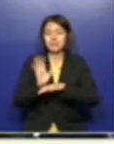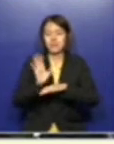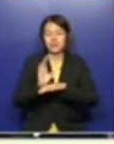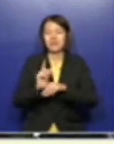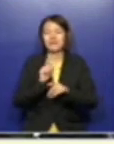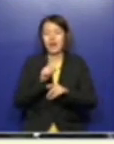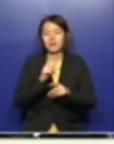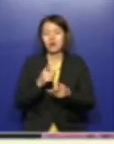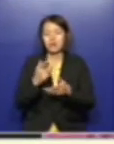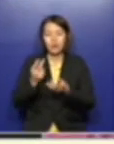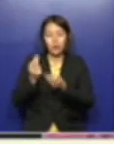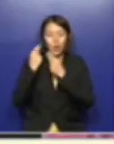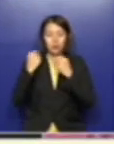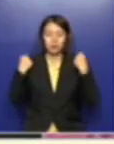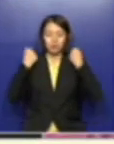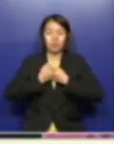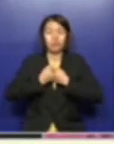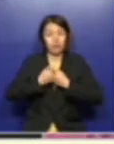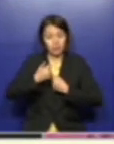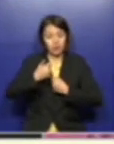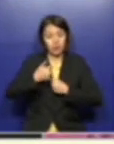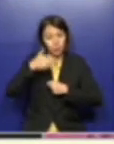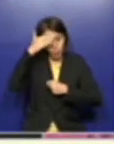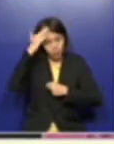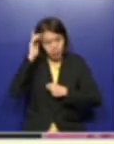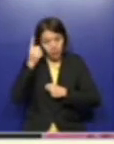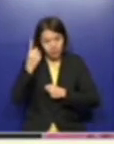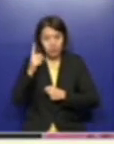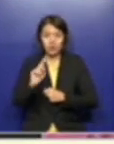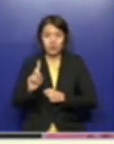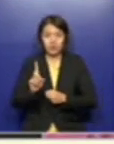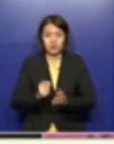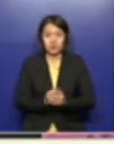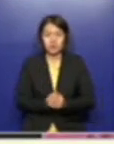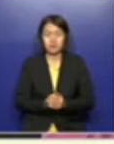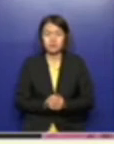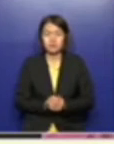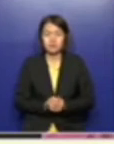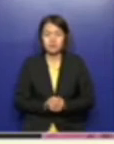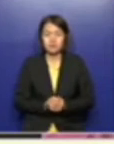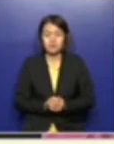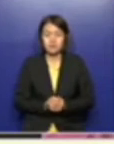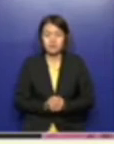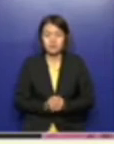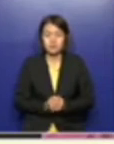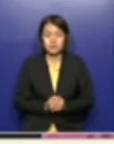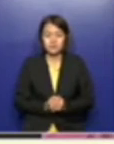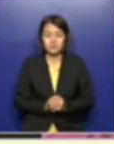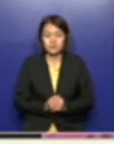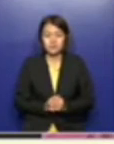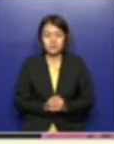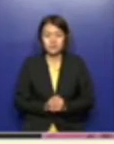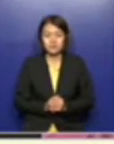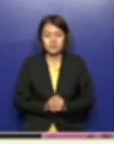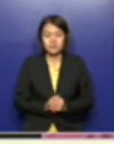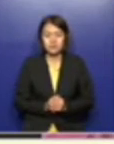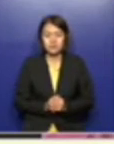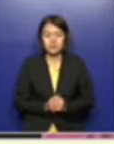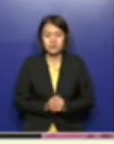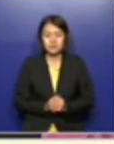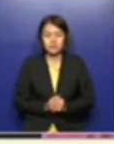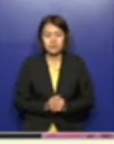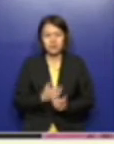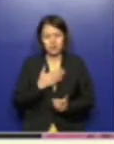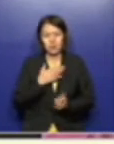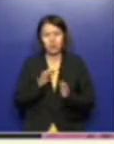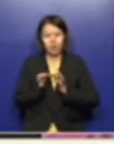นที่เข้าใจเพราะหลายคนมาสอบถามผมไม่เข้าใจไปแตะเรื่องอื่นหรือไม่นี้ตอนแรกผมบรรย